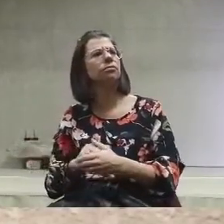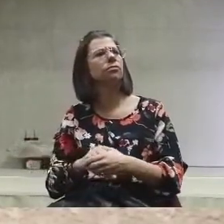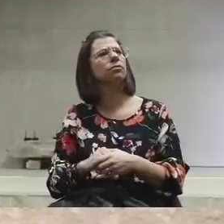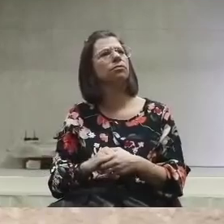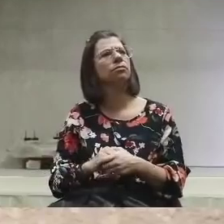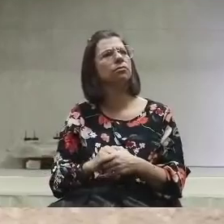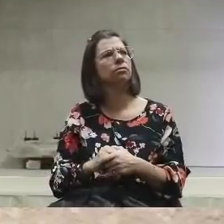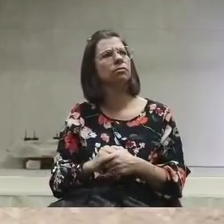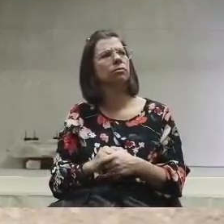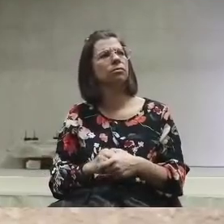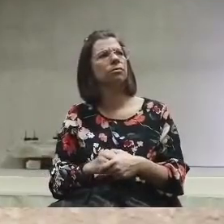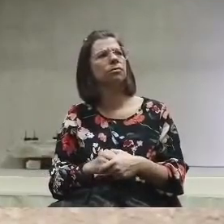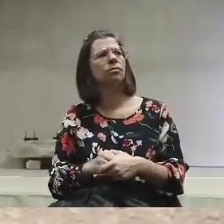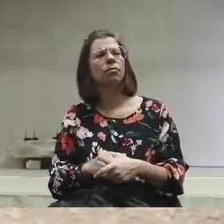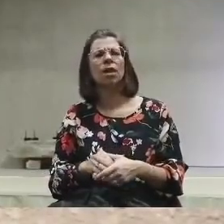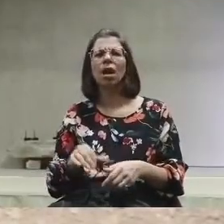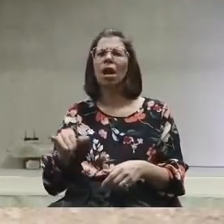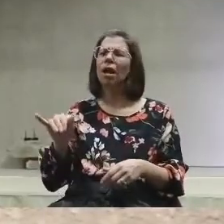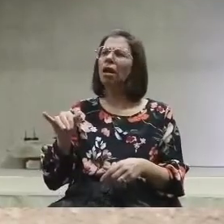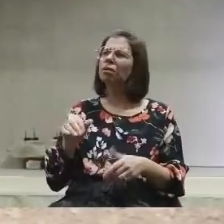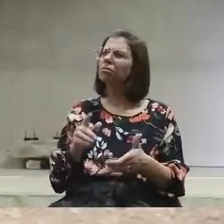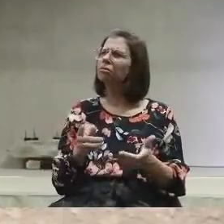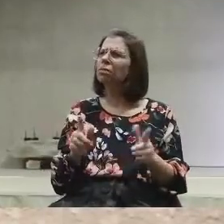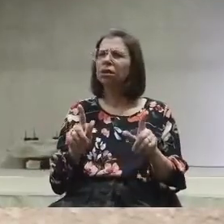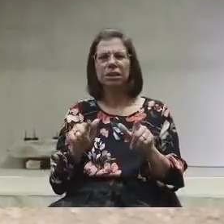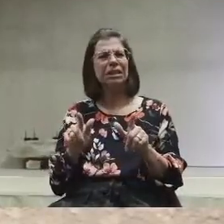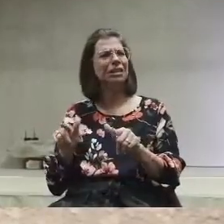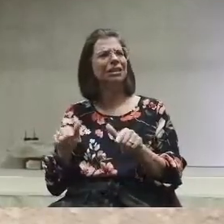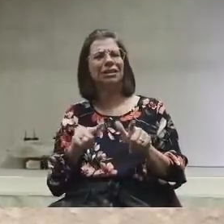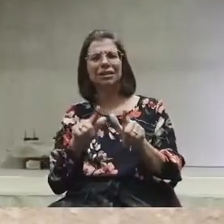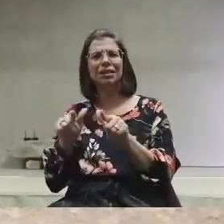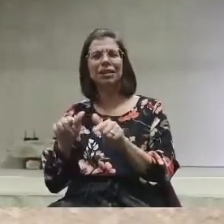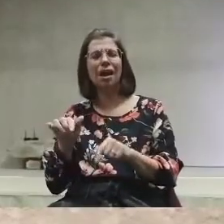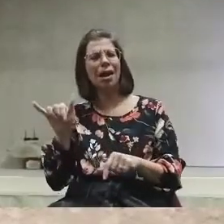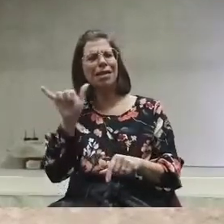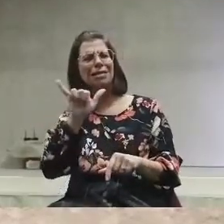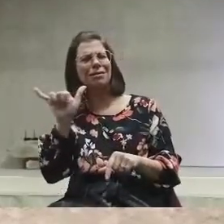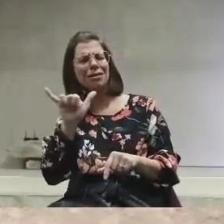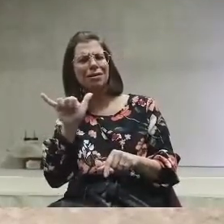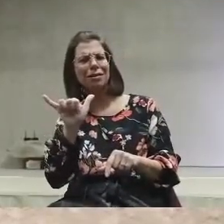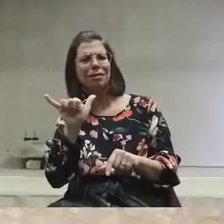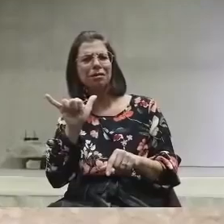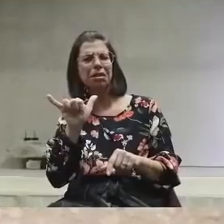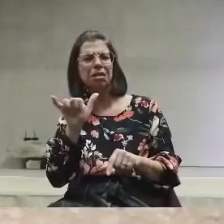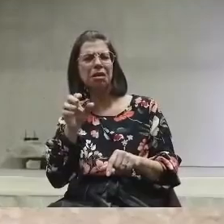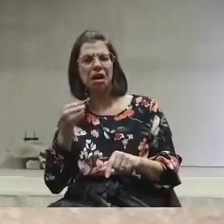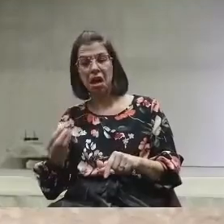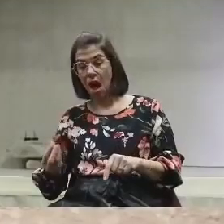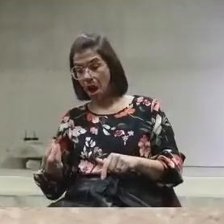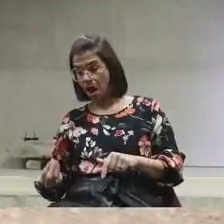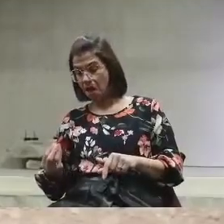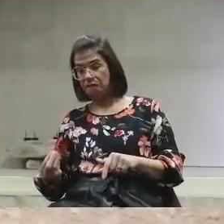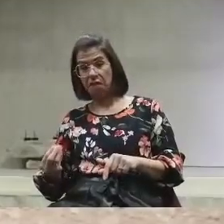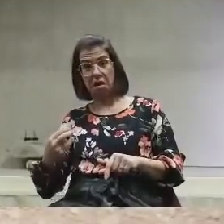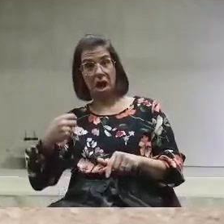pour quelqu'un de bon, et encore, et pour nous, pour les pécheurs. Il